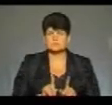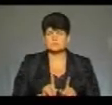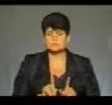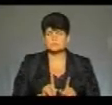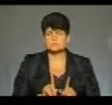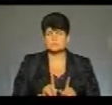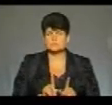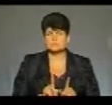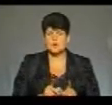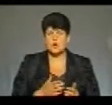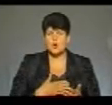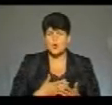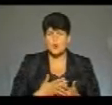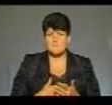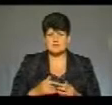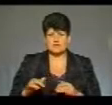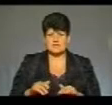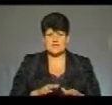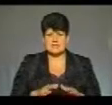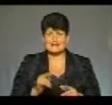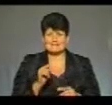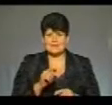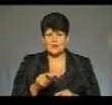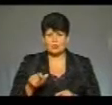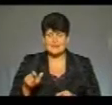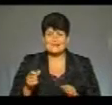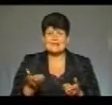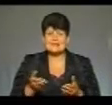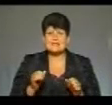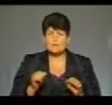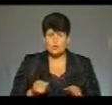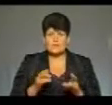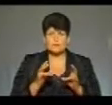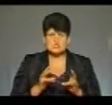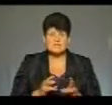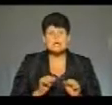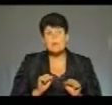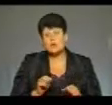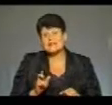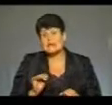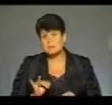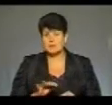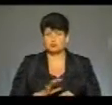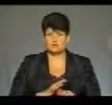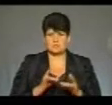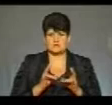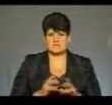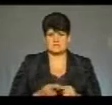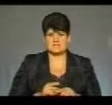десь, скажімо так, громадської діяльності тих людей, які могли постраждали і могли постраждати від цих вибухів.